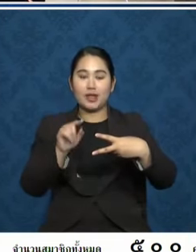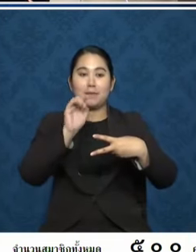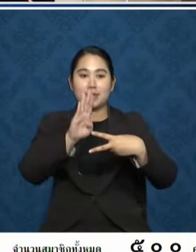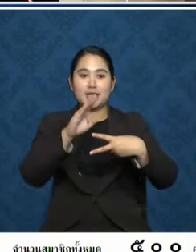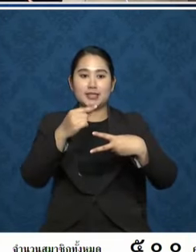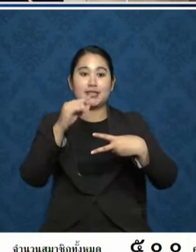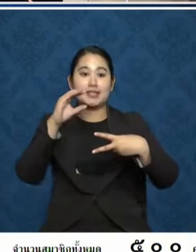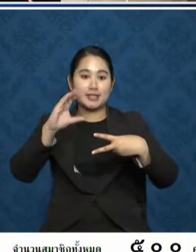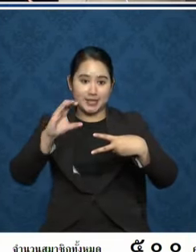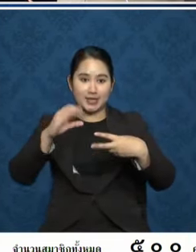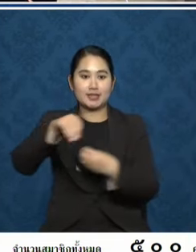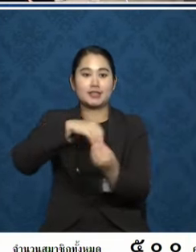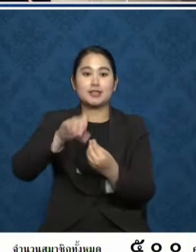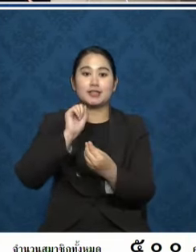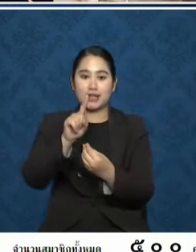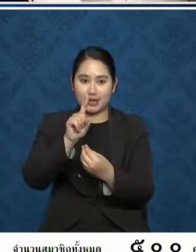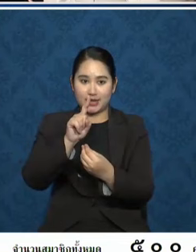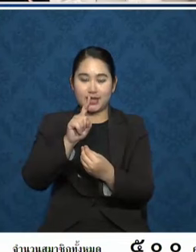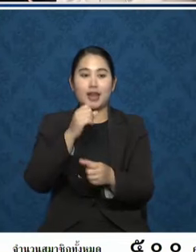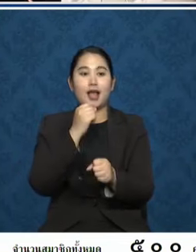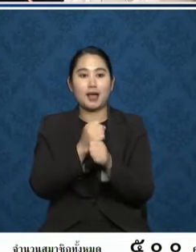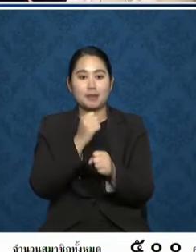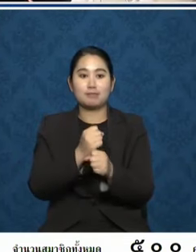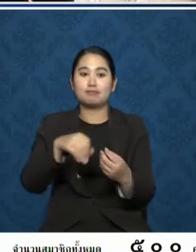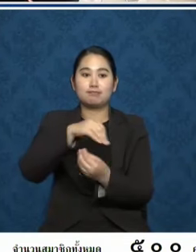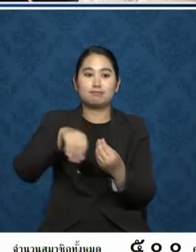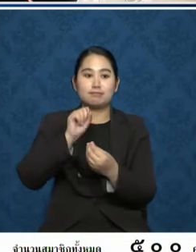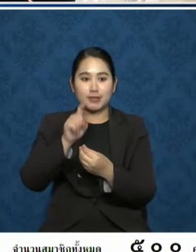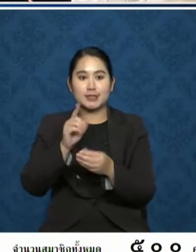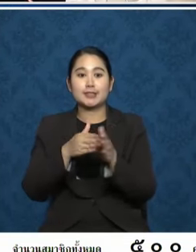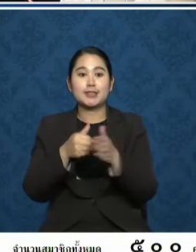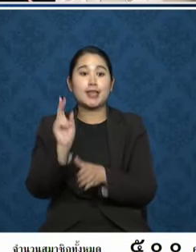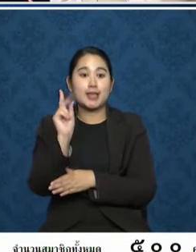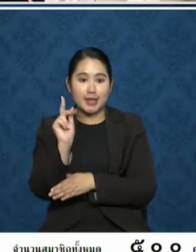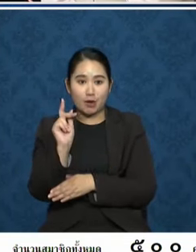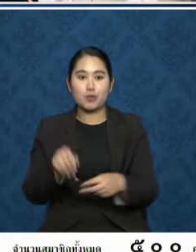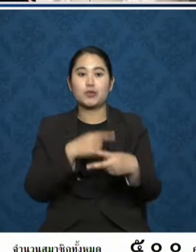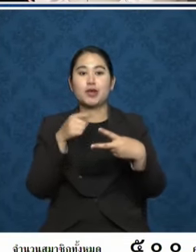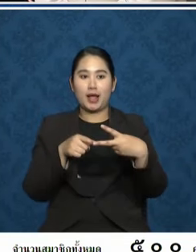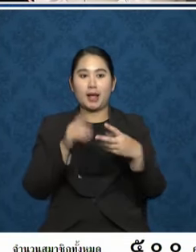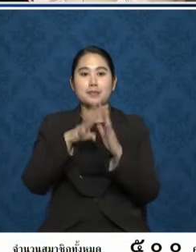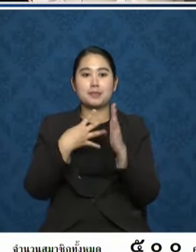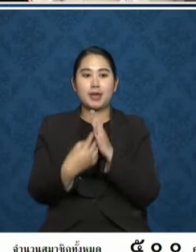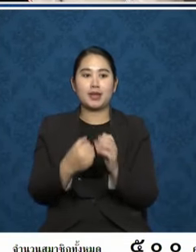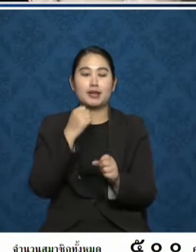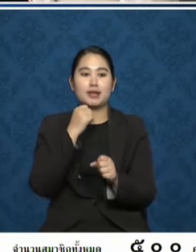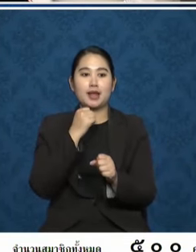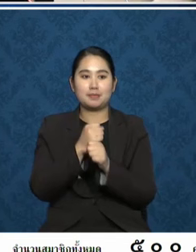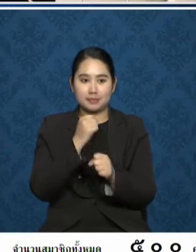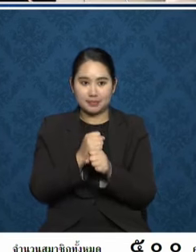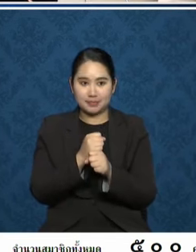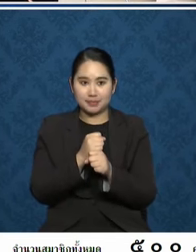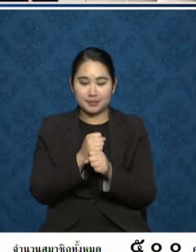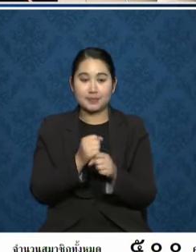GC หรอวาเศรฐกิจชีวภาพ เศรษฐกิหมนเวียนะเศรษฐกจสีเขียวแล้วก็แผนปฏิบักงาน